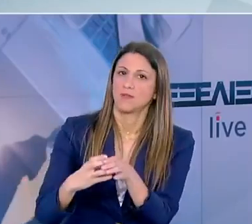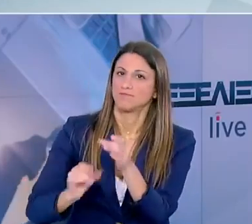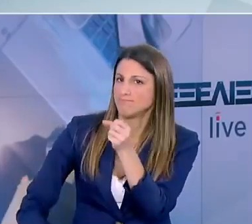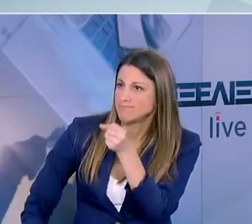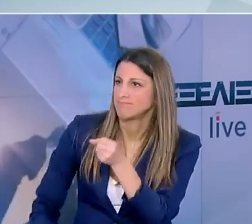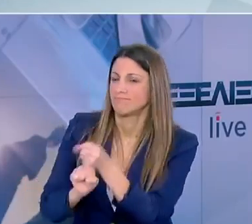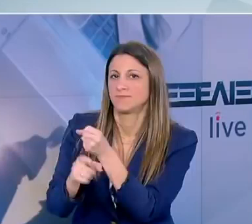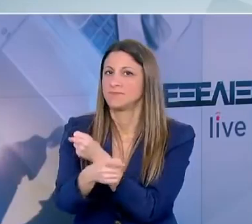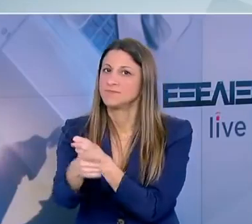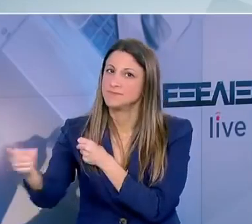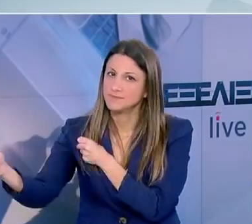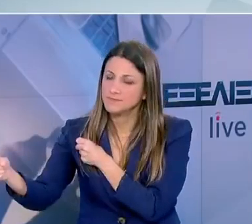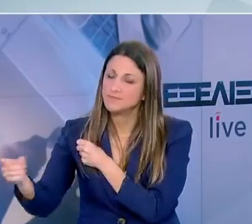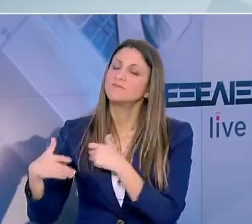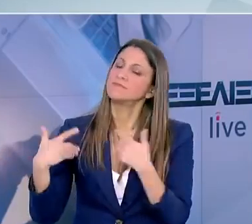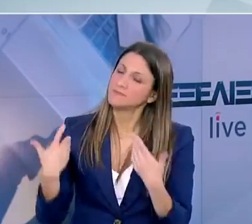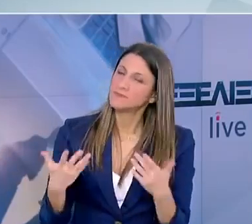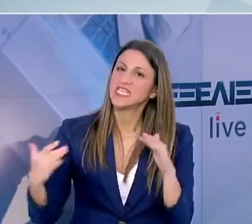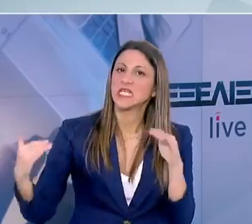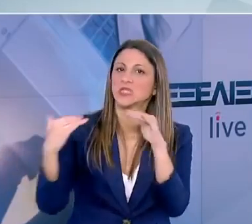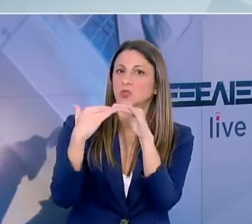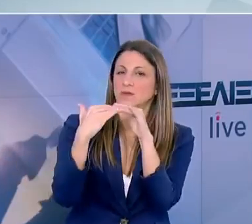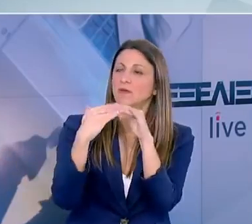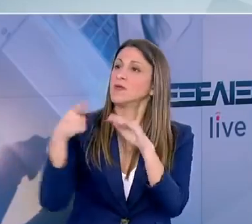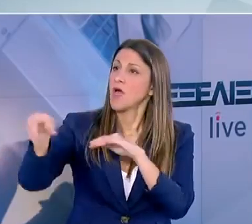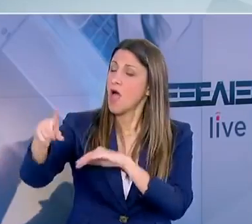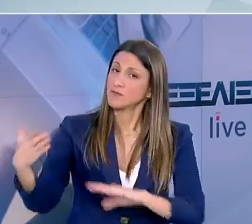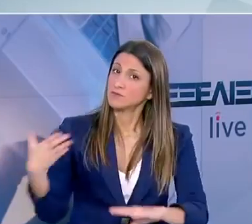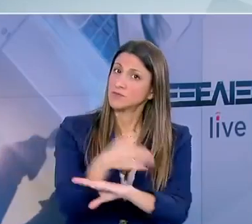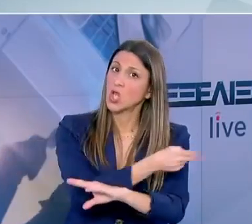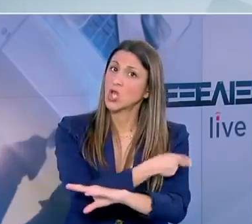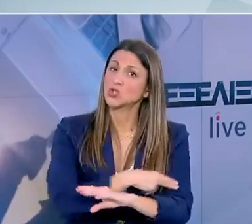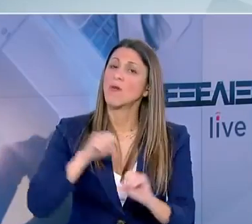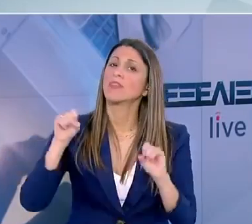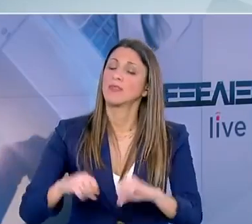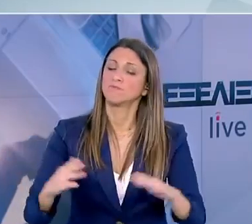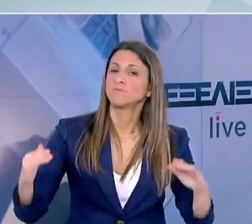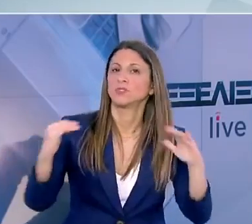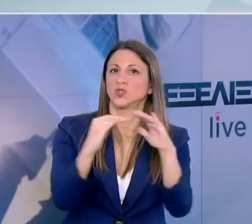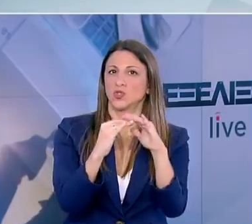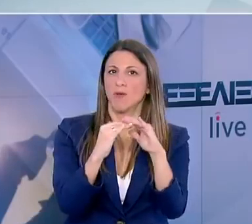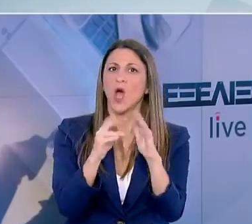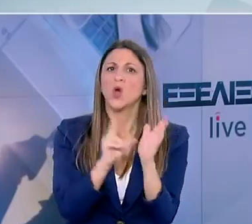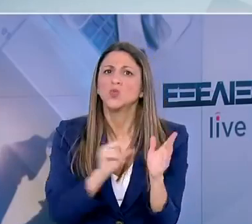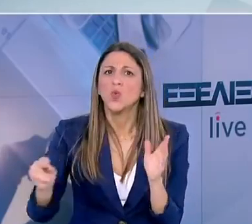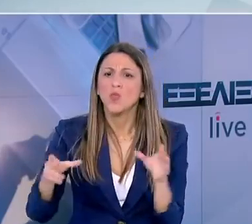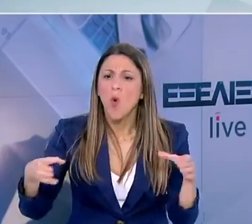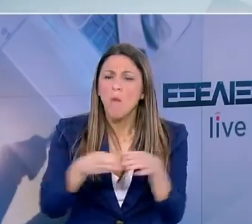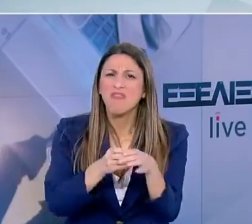Θα συνεχίσουν να έχουν όπως έχουν ισότιμη πρόσβαση στην υγειονομική περίθαλψη, όπως και οι υπόλοιπες ευάλωτες ομάδες του